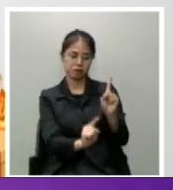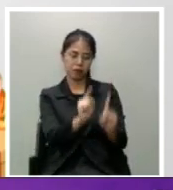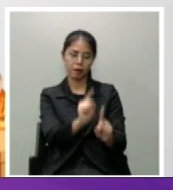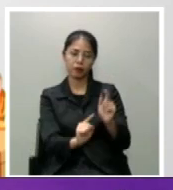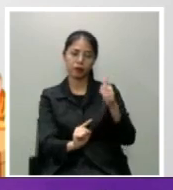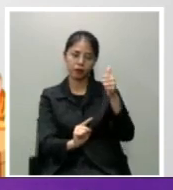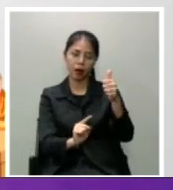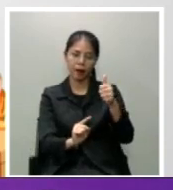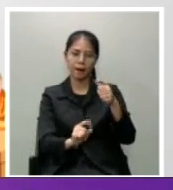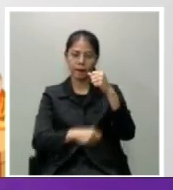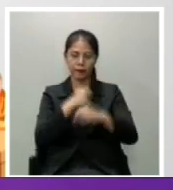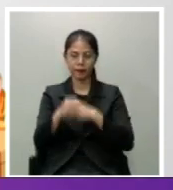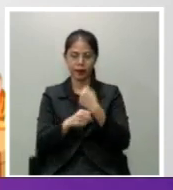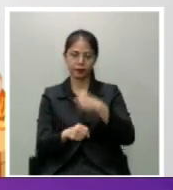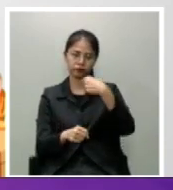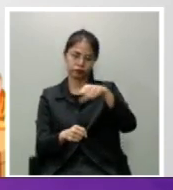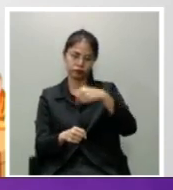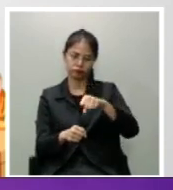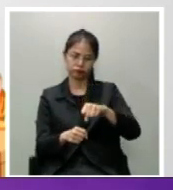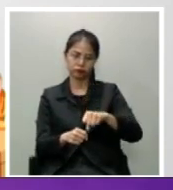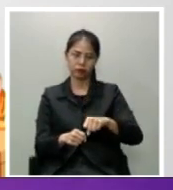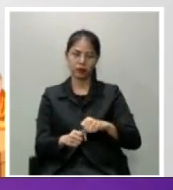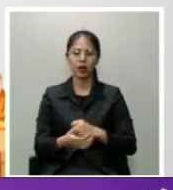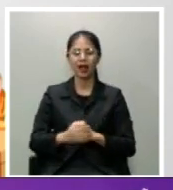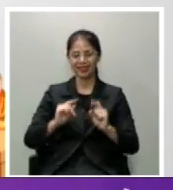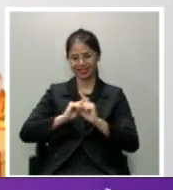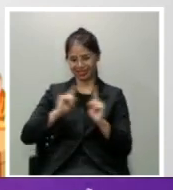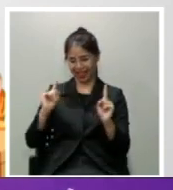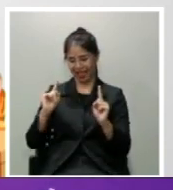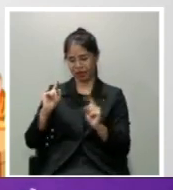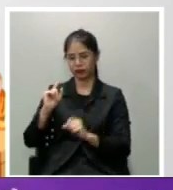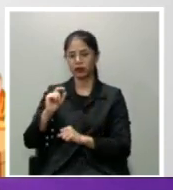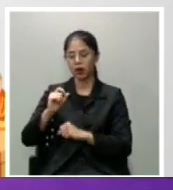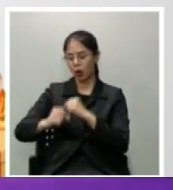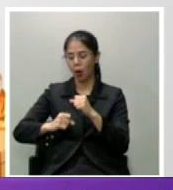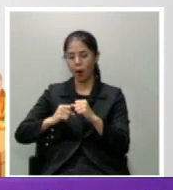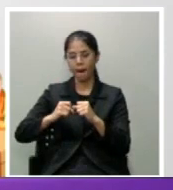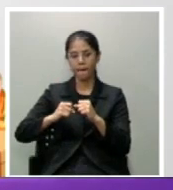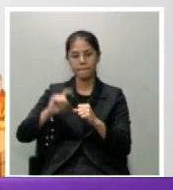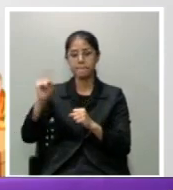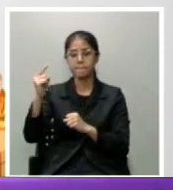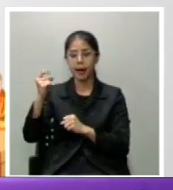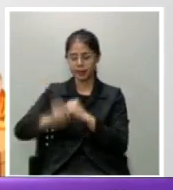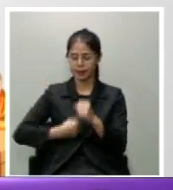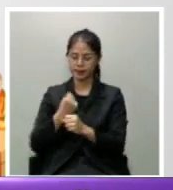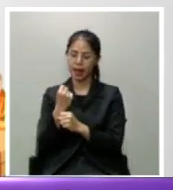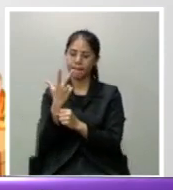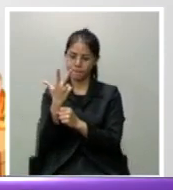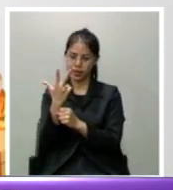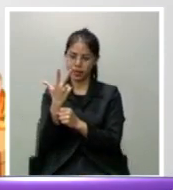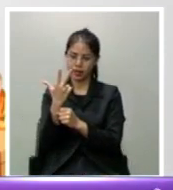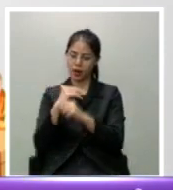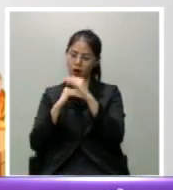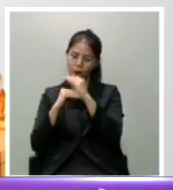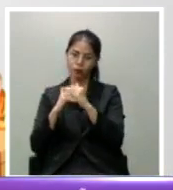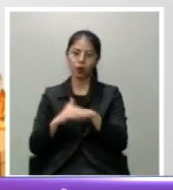ได้มีเวลา10ปีกฎหมายศุลกากรใหม่บอกมีเวลาประเมิน3ปีเท่านั้นพ้นจากนี้ไปไปยุ่งไม่ได้แล้ว